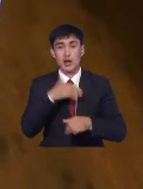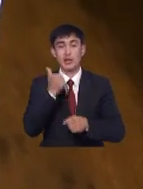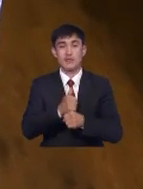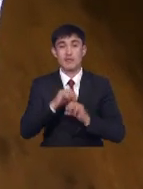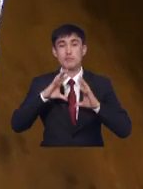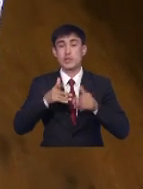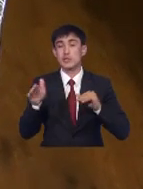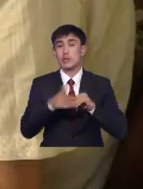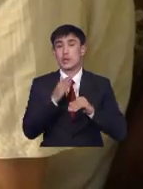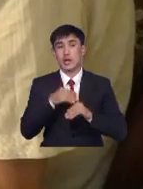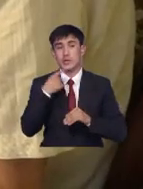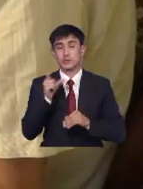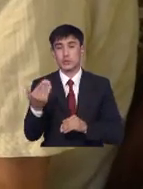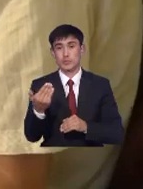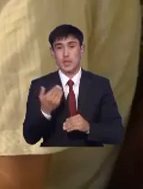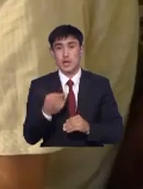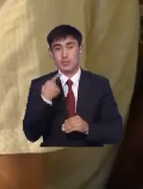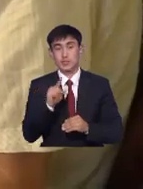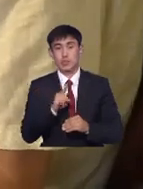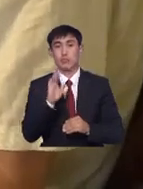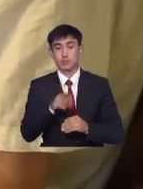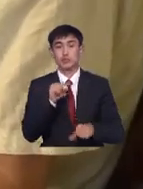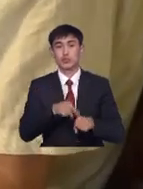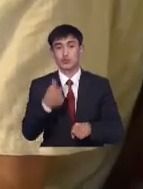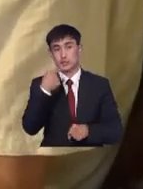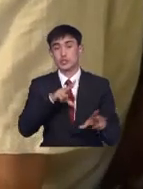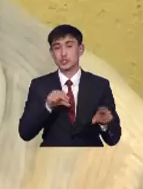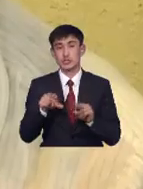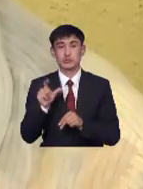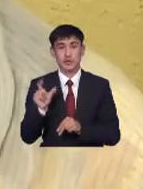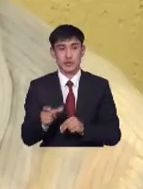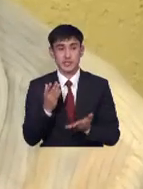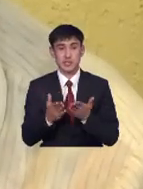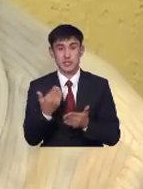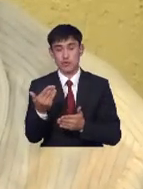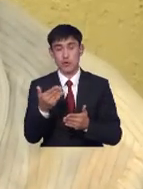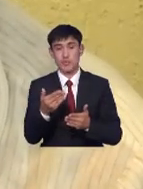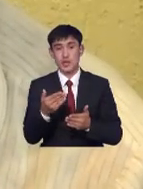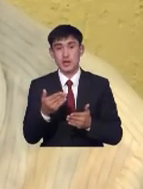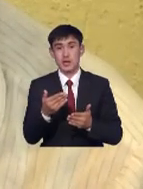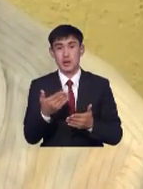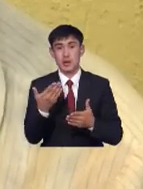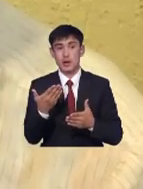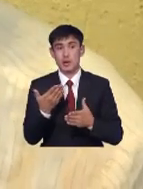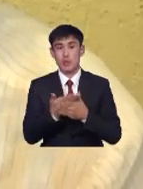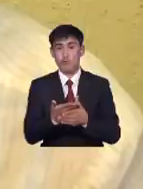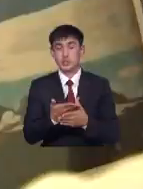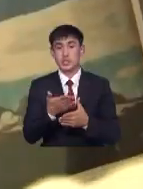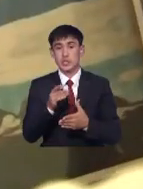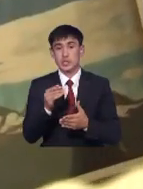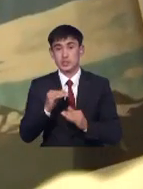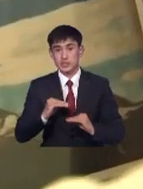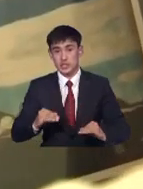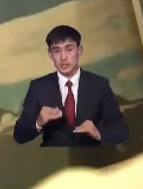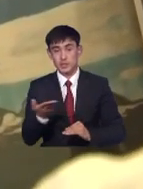этом мире доброта отметил он резюмировал что будет чувствовать себя счастливым человеком если его инициатива поможет нуждающимся детям